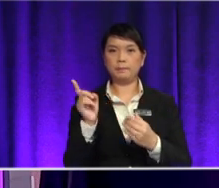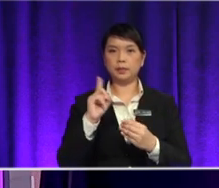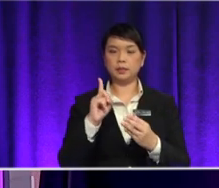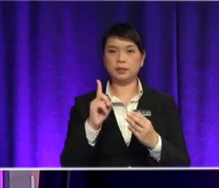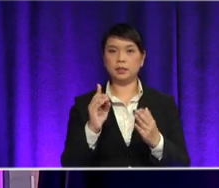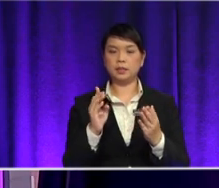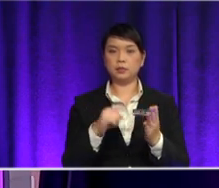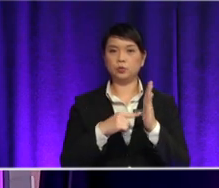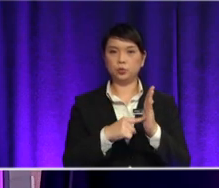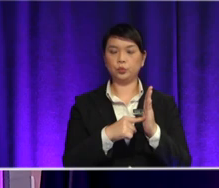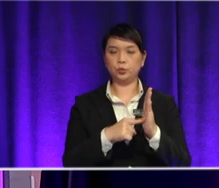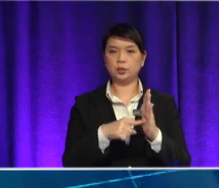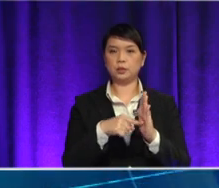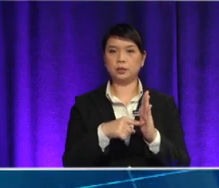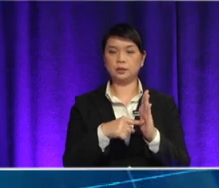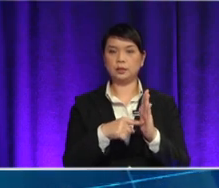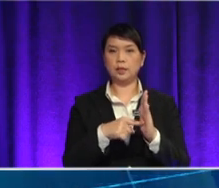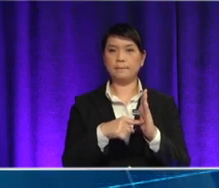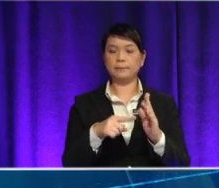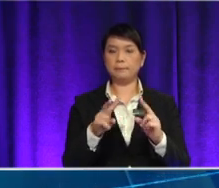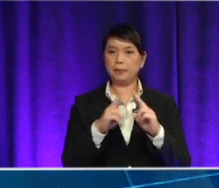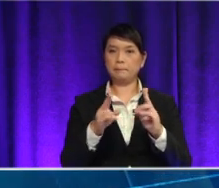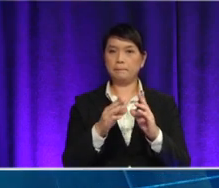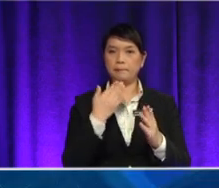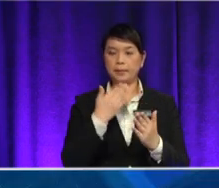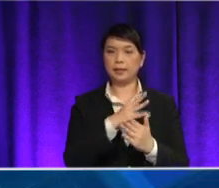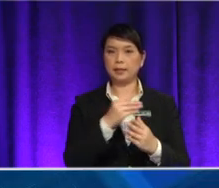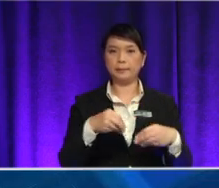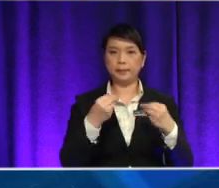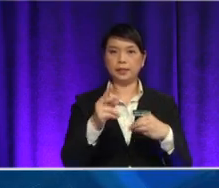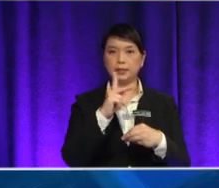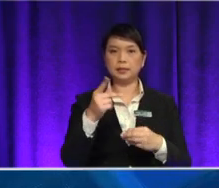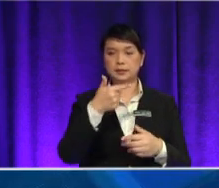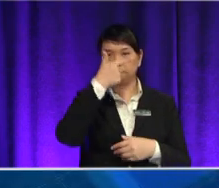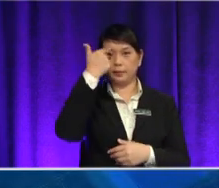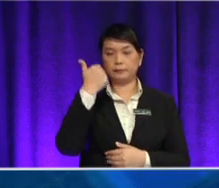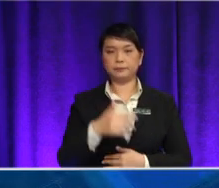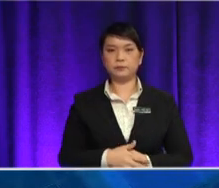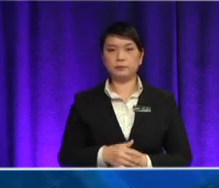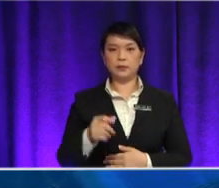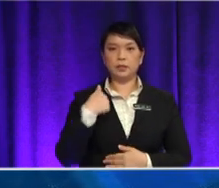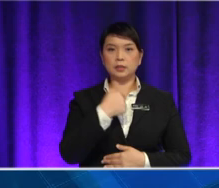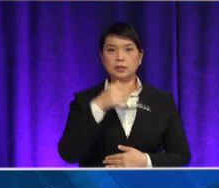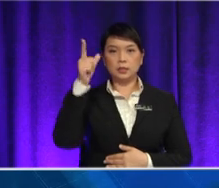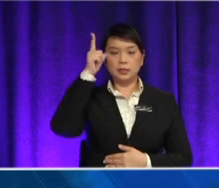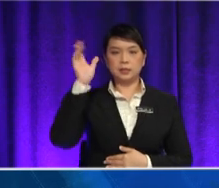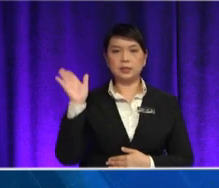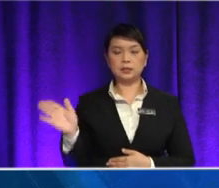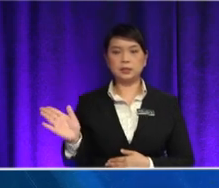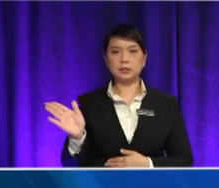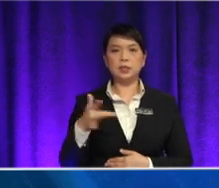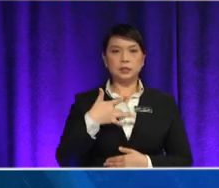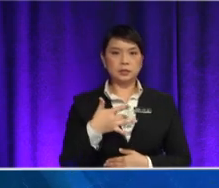keputusan yang lebih baik dan berikan sebab. Jadi, bila kita lihat di sini, agak-agak bentuk taburan